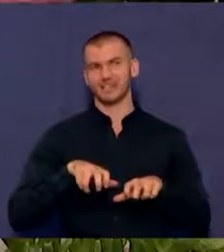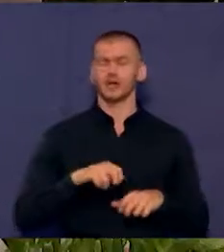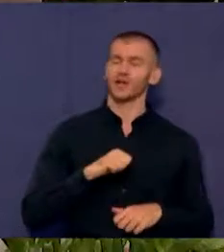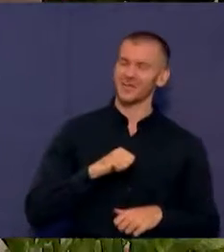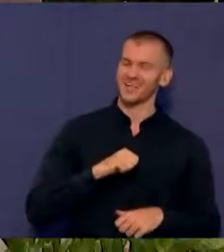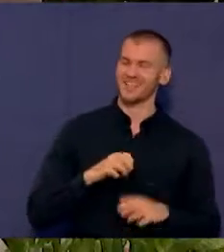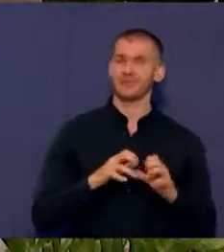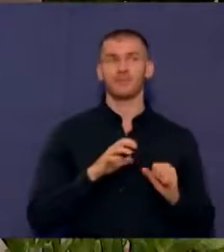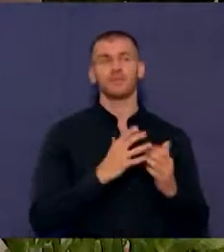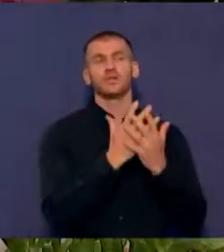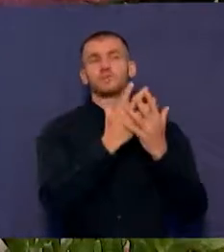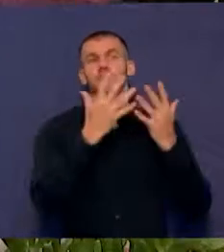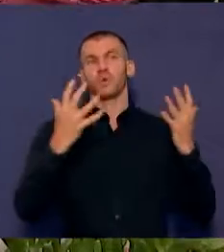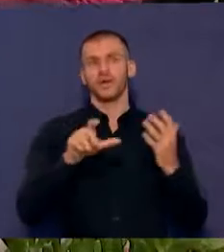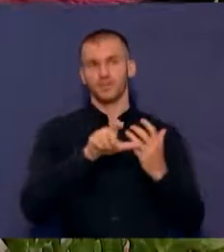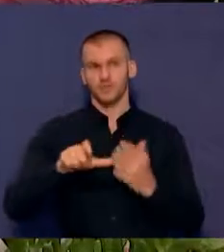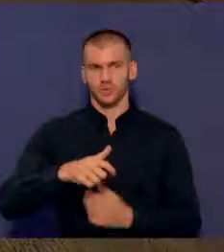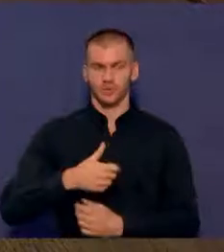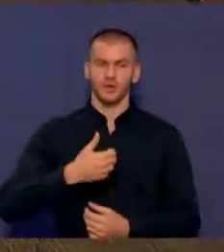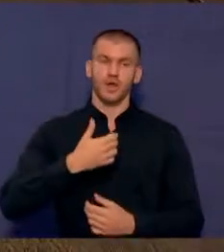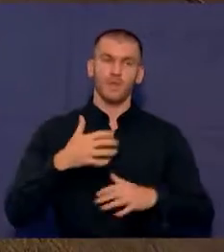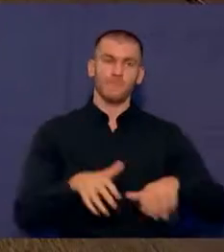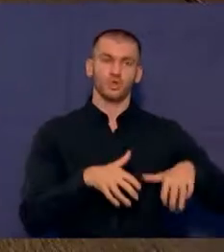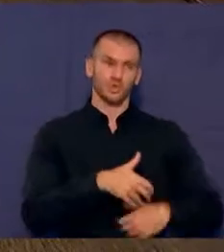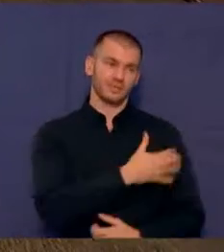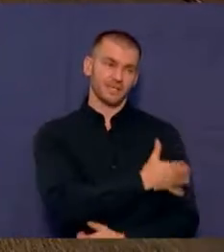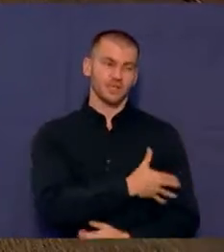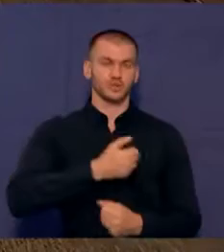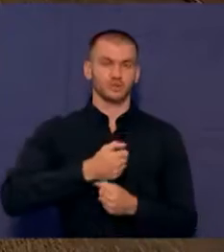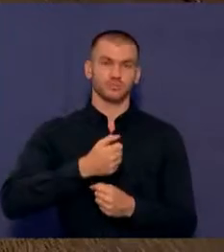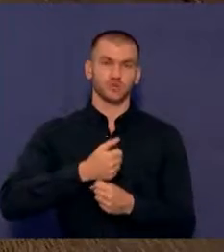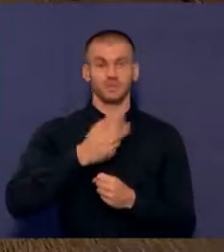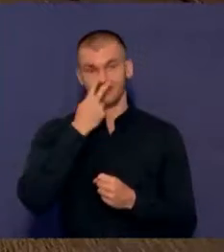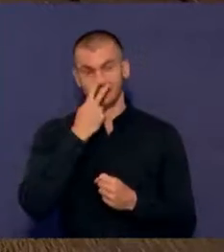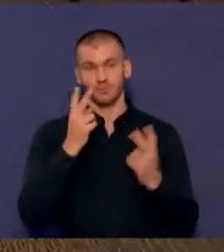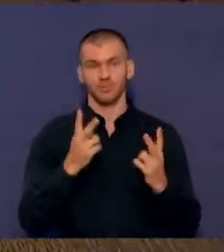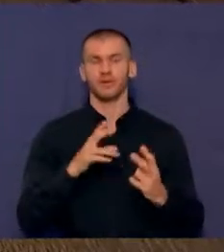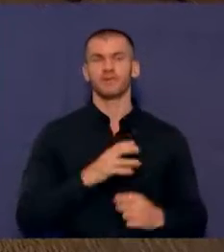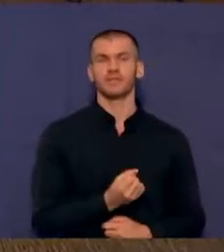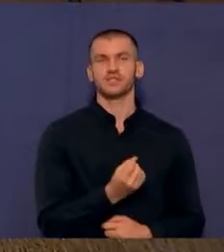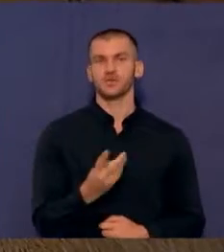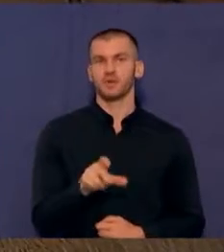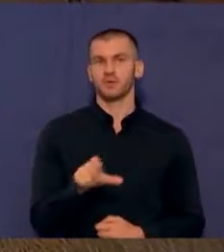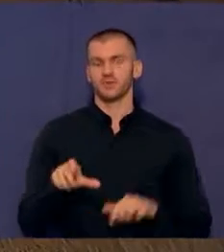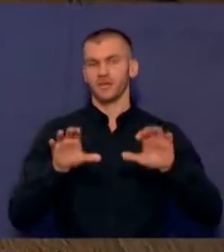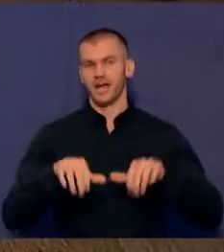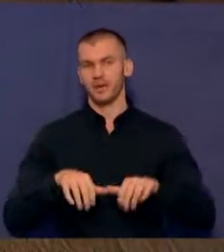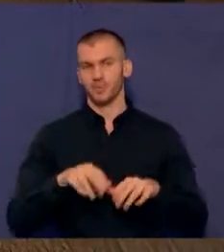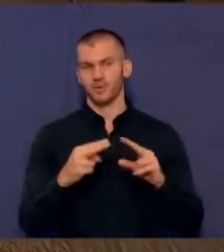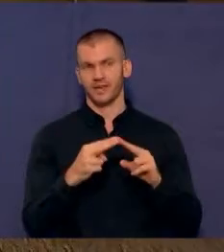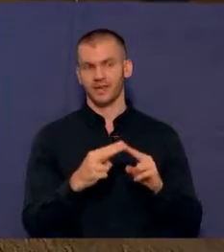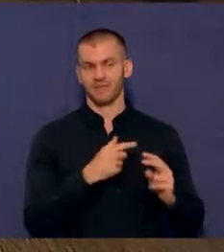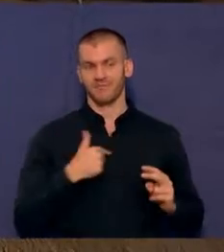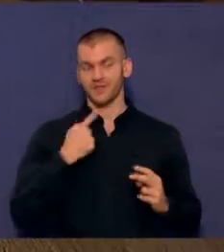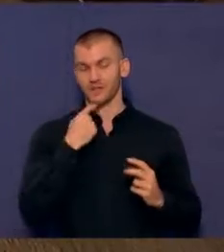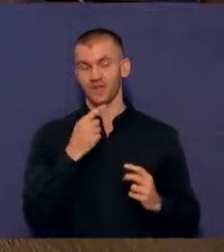du har ju jättemånga som kommer titta här också. Så spännande. Det finns faktiskt lite folk som redan har hört av sig. För jag har sagt att du kommer hit och